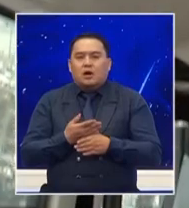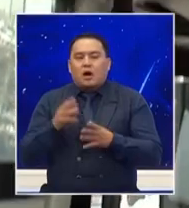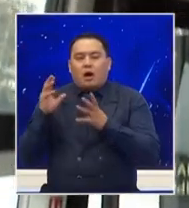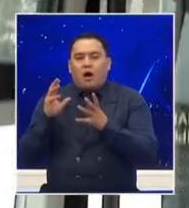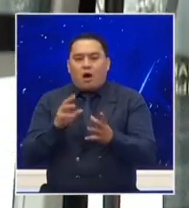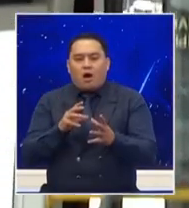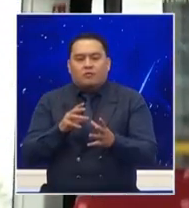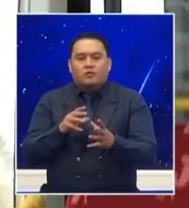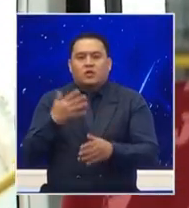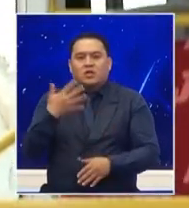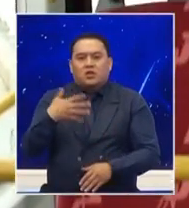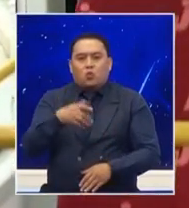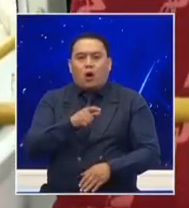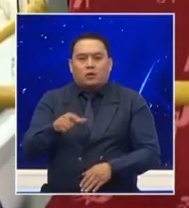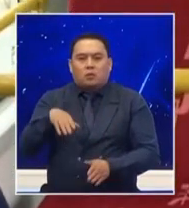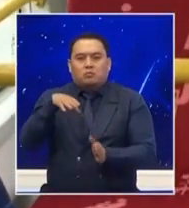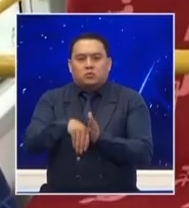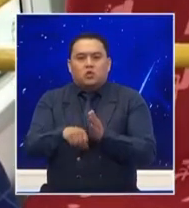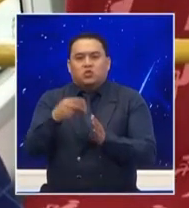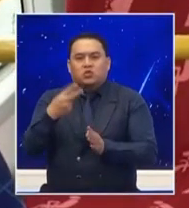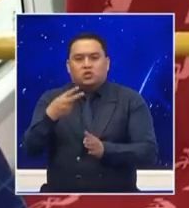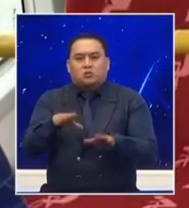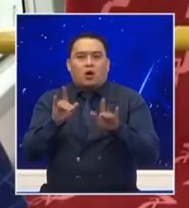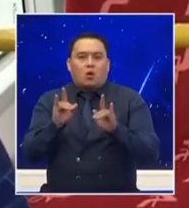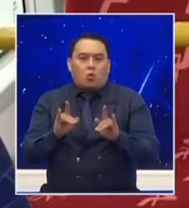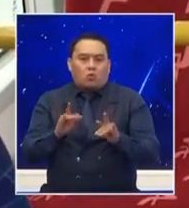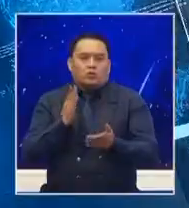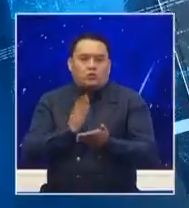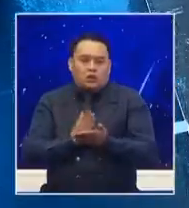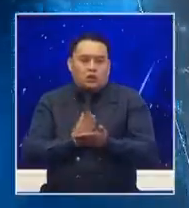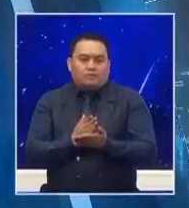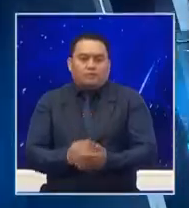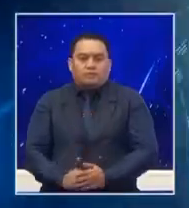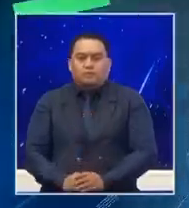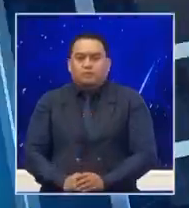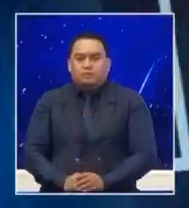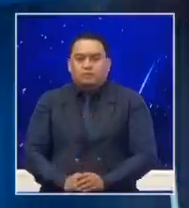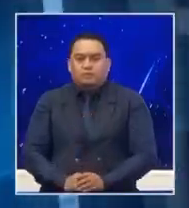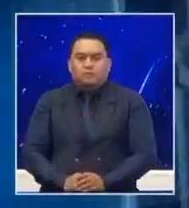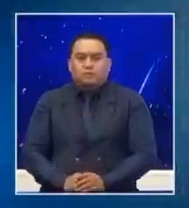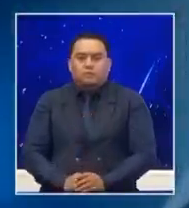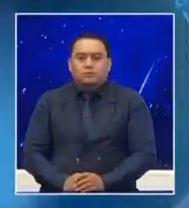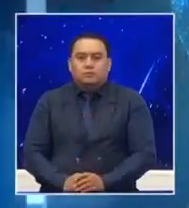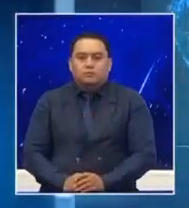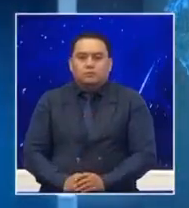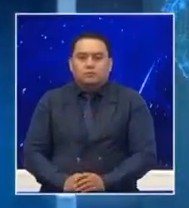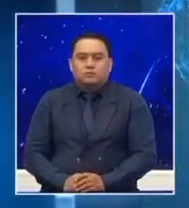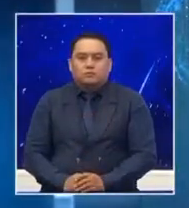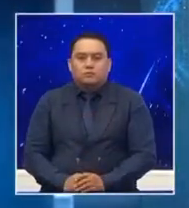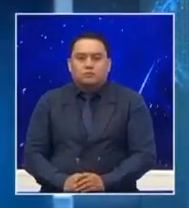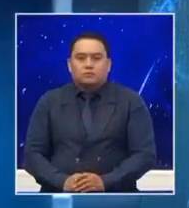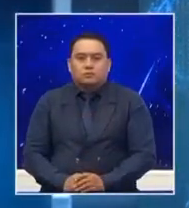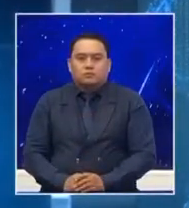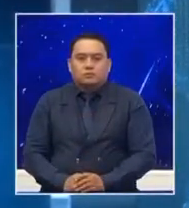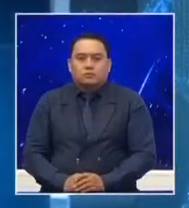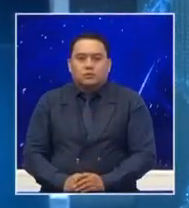жалпы сыйымдылығы 50 адамдық, ішінде 20 орын қарастырылған. Камшат Мұхамеджан, Жасұлан Шымкенже, Жетісу арнасы,